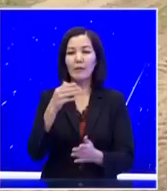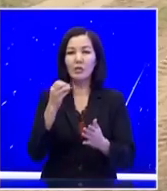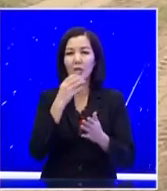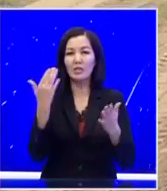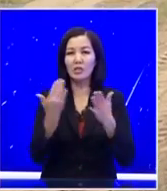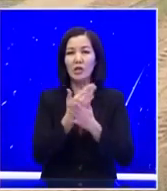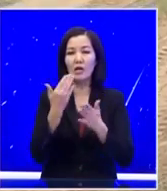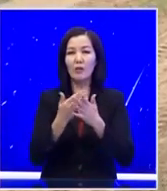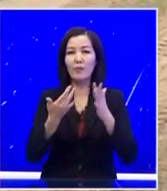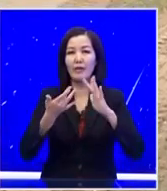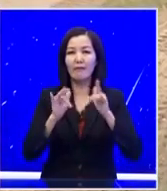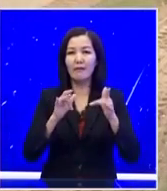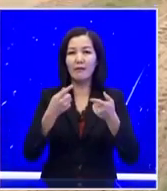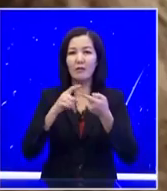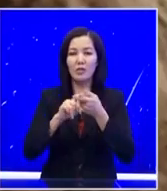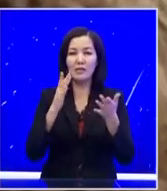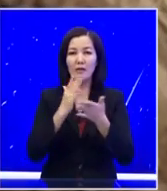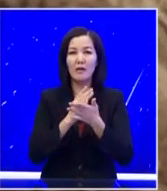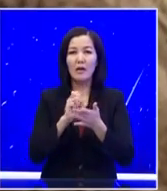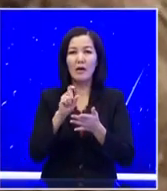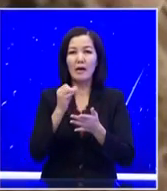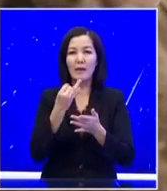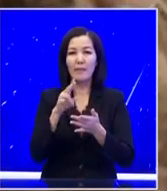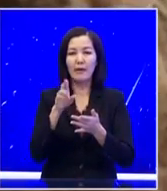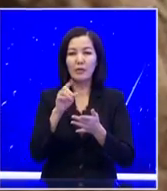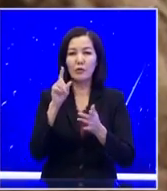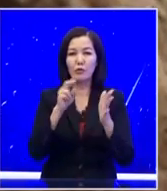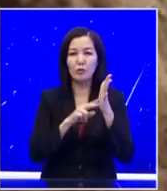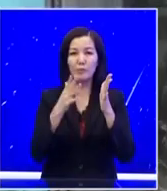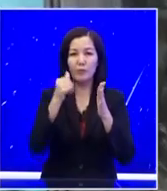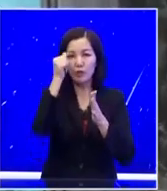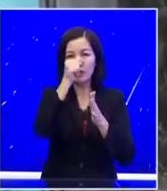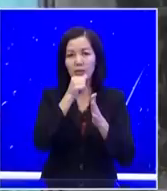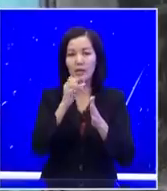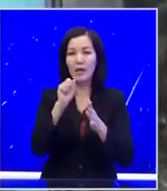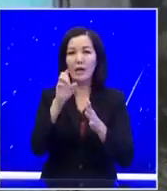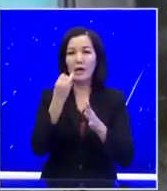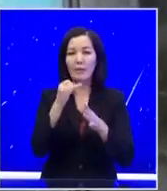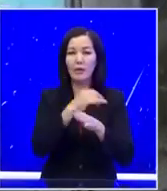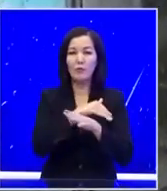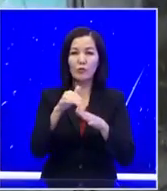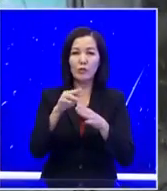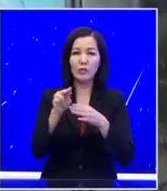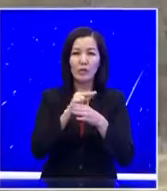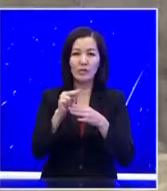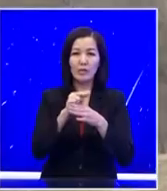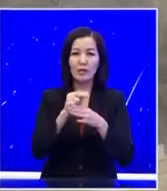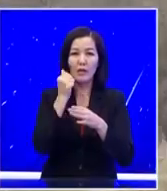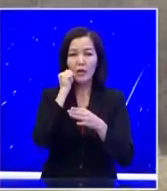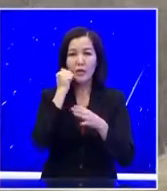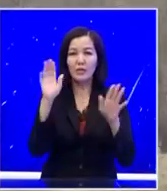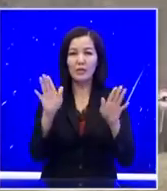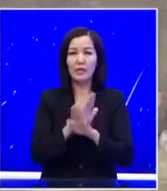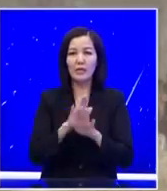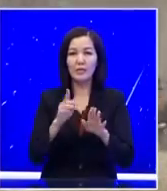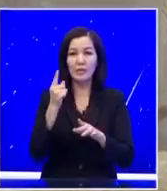көп. Интернет желісі тартылып жатыр. Абайдың 175 жылдығы аясында Абай көшесі де асфальтталмақ. Әжелердің әнін тыңдар